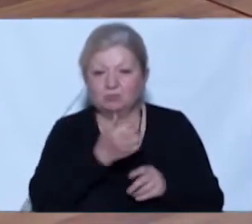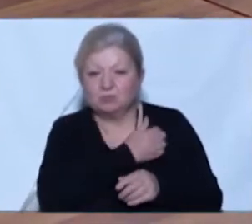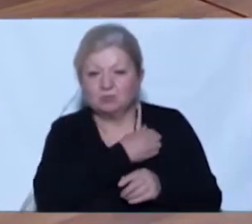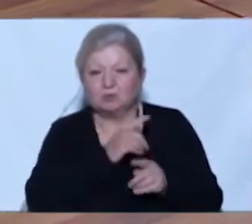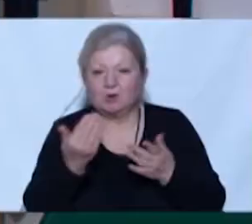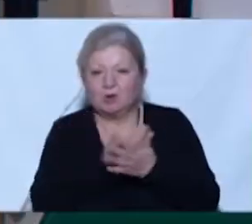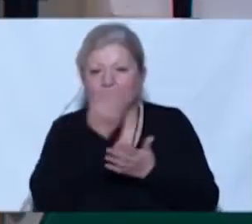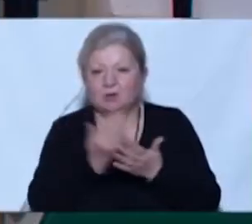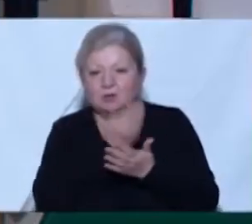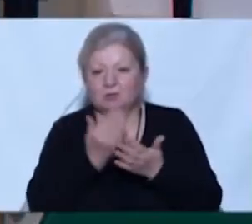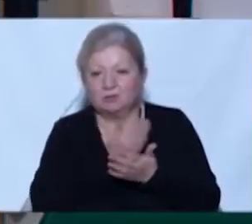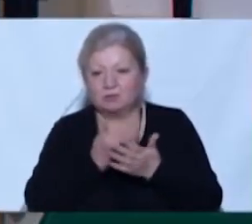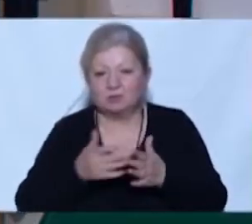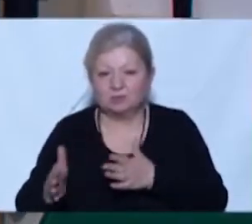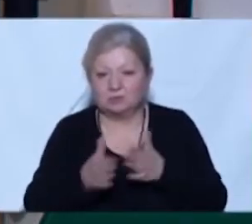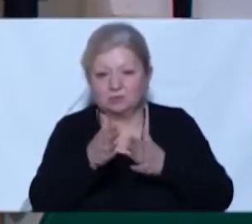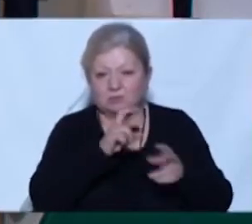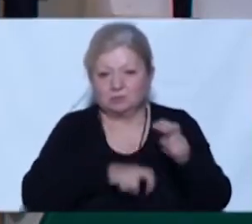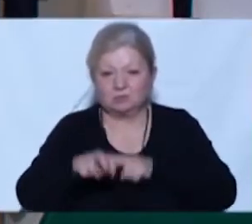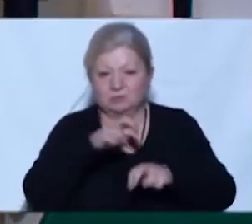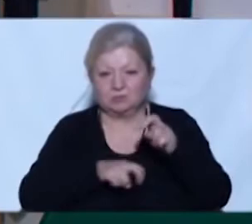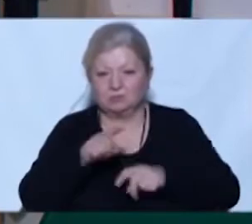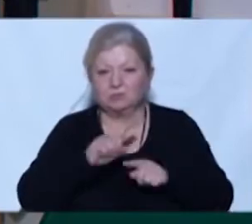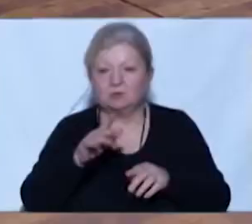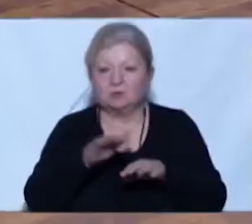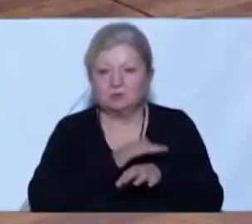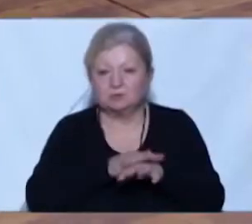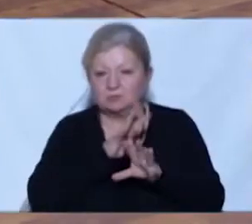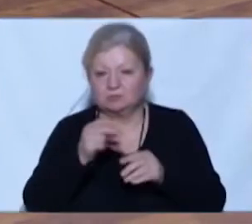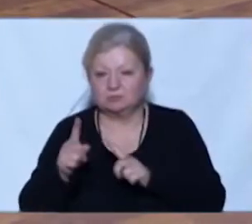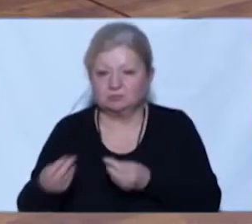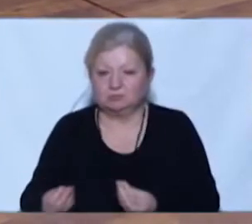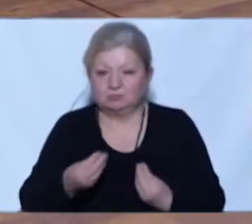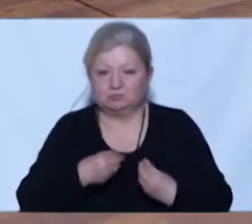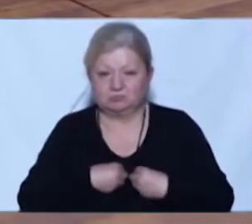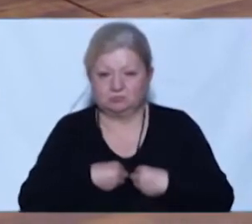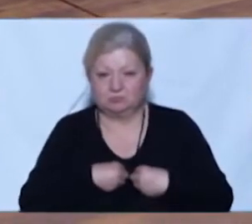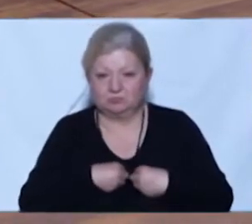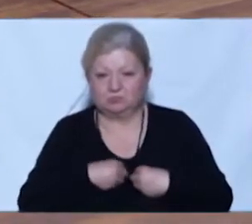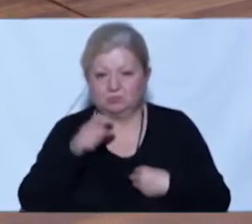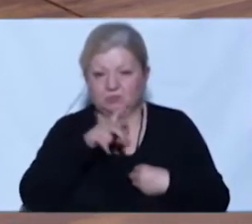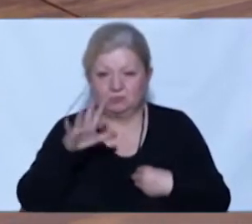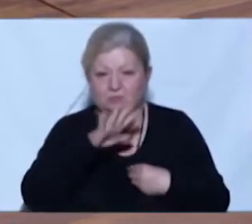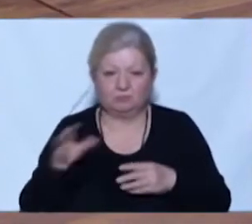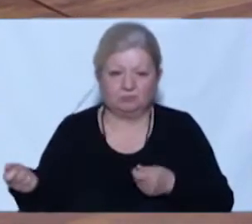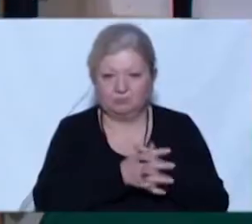ეძება გამალებით ის გზები, რაც აი ამ სიკეთეს შემოიტანდა ისევ ევროპაში.